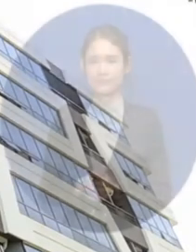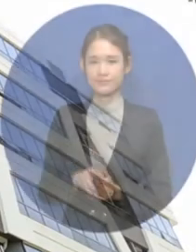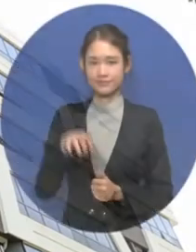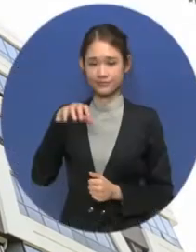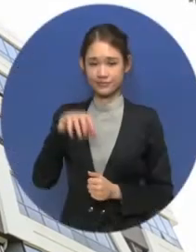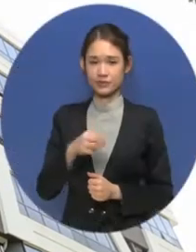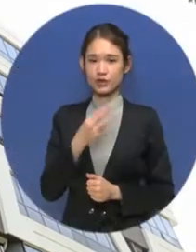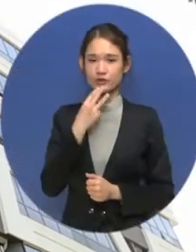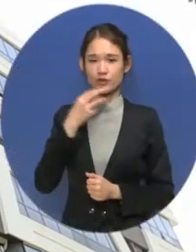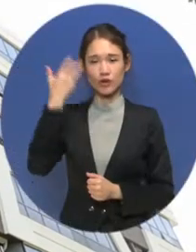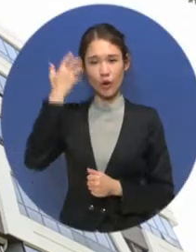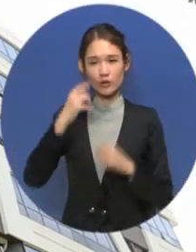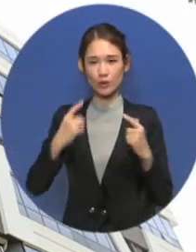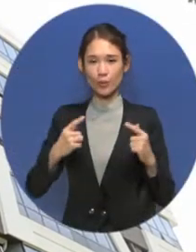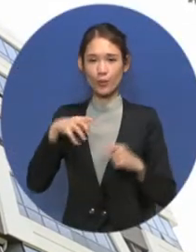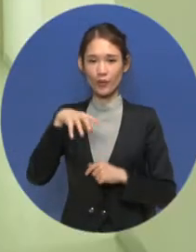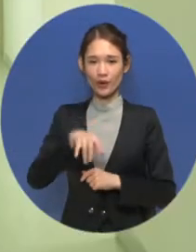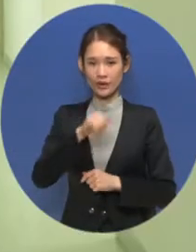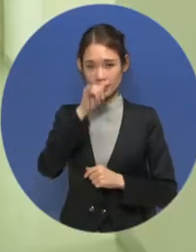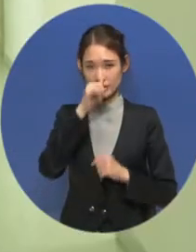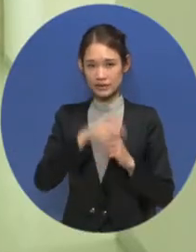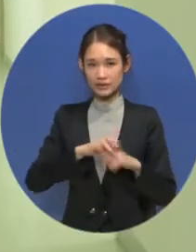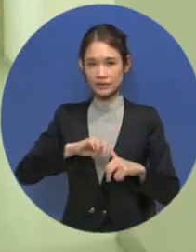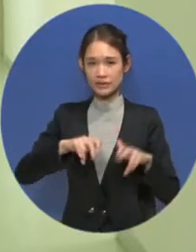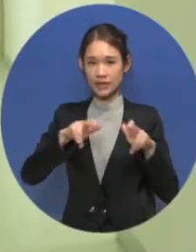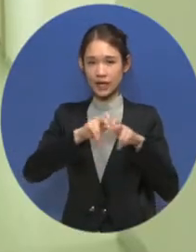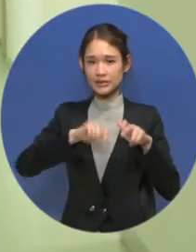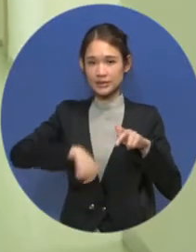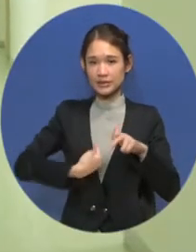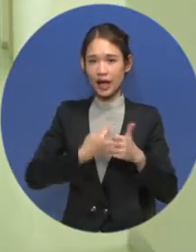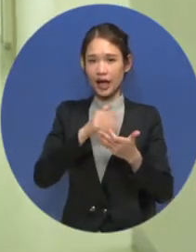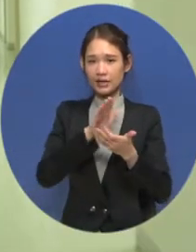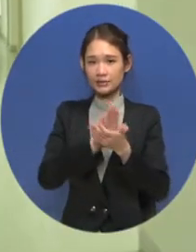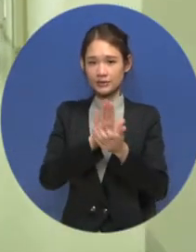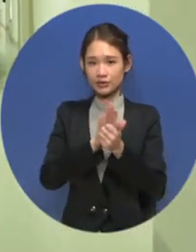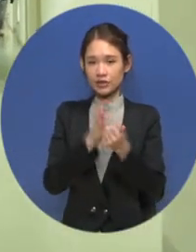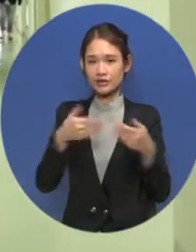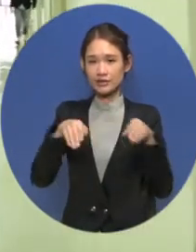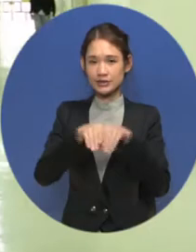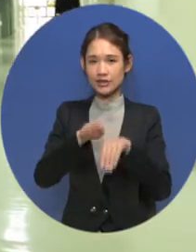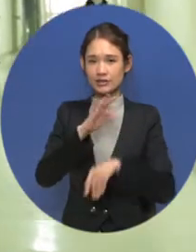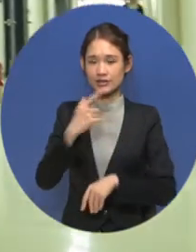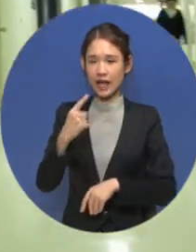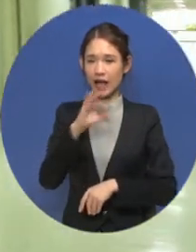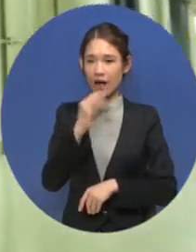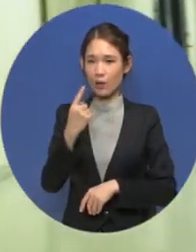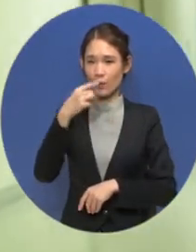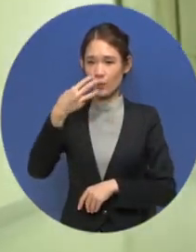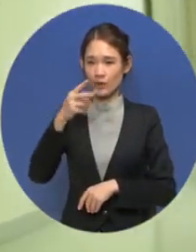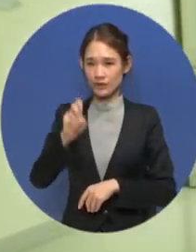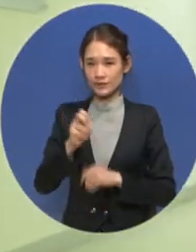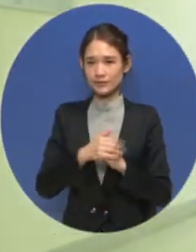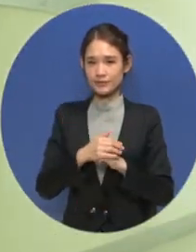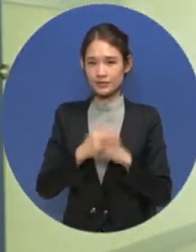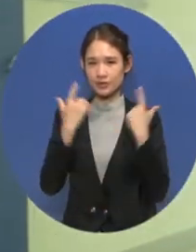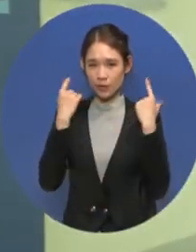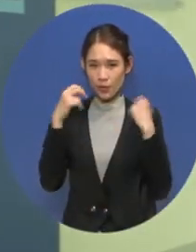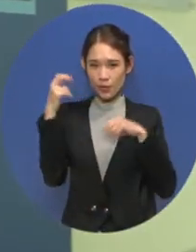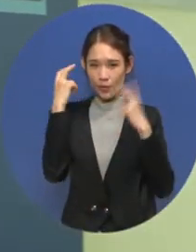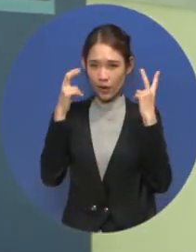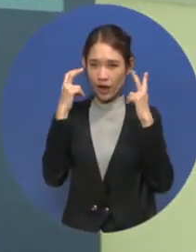이곳은 서울 영등포구에 위치한 장애인 자립지원시설 차오름. 여느 회사처럼 출근 시간이